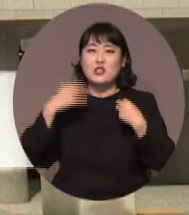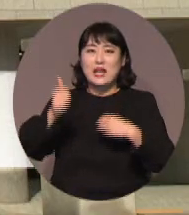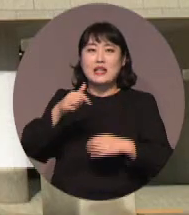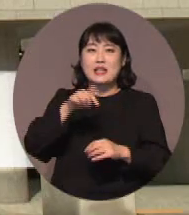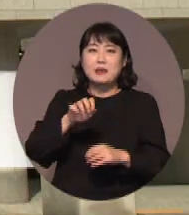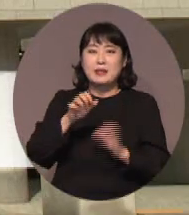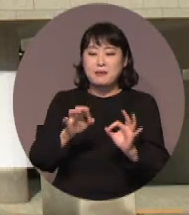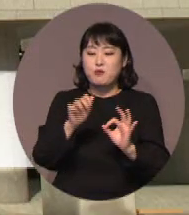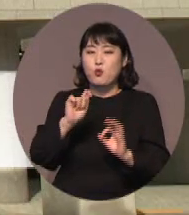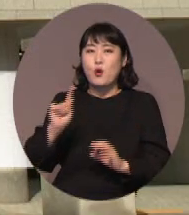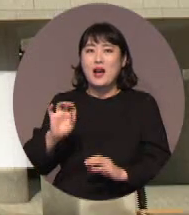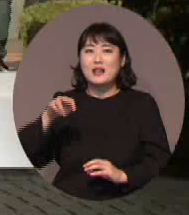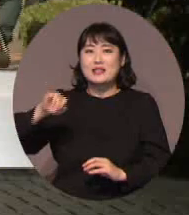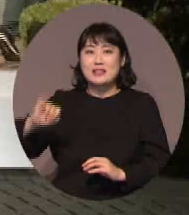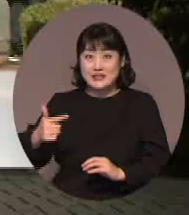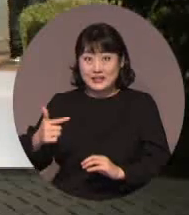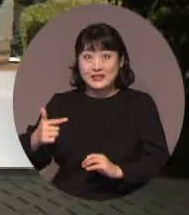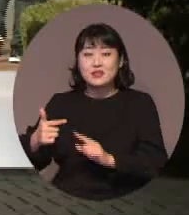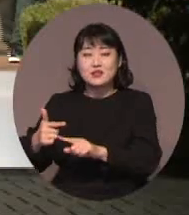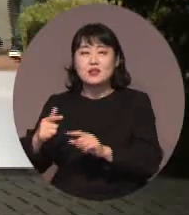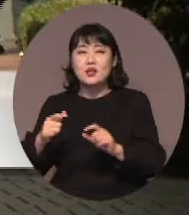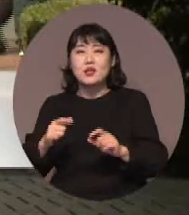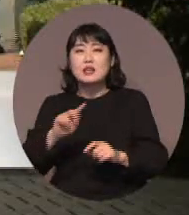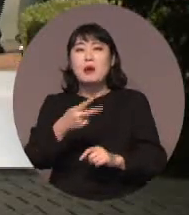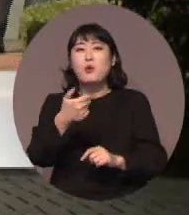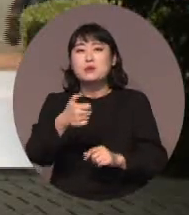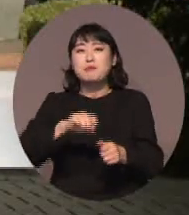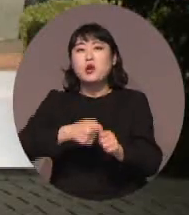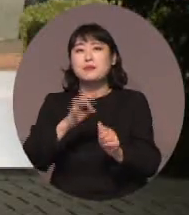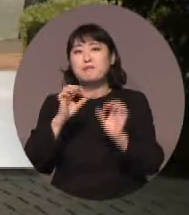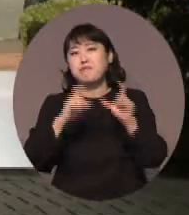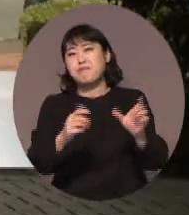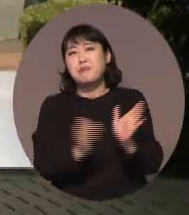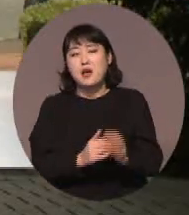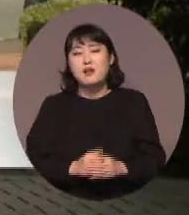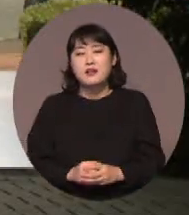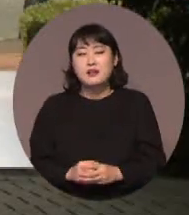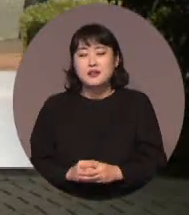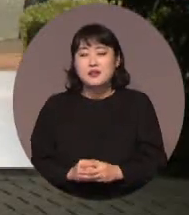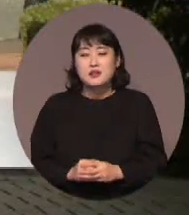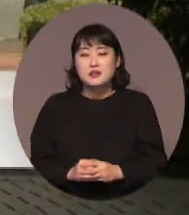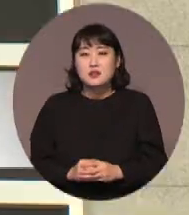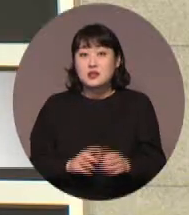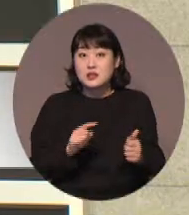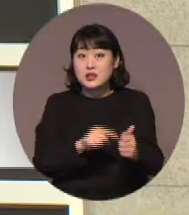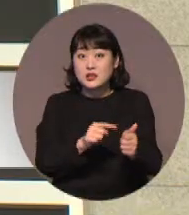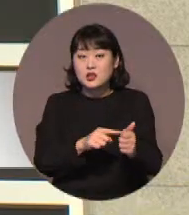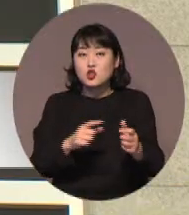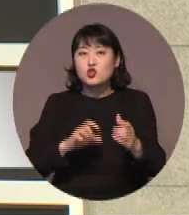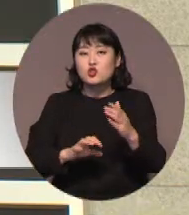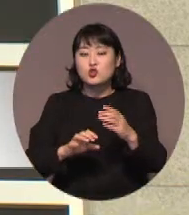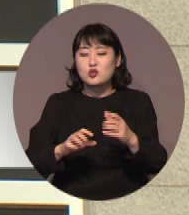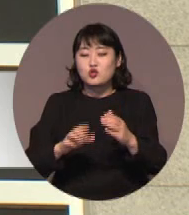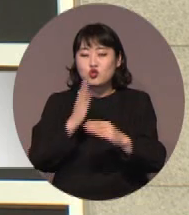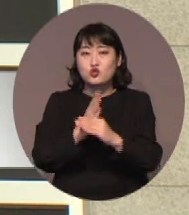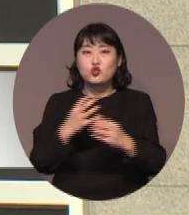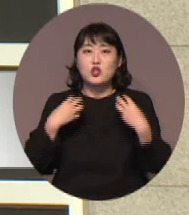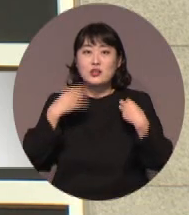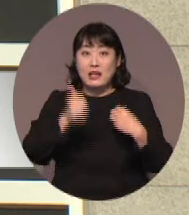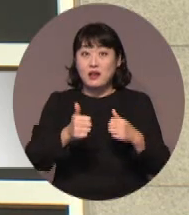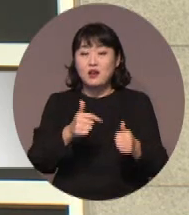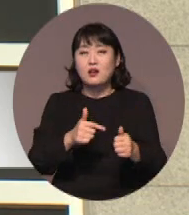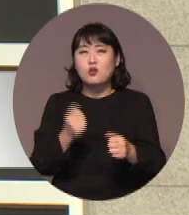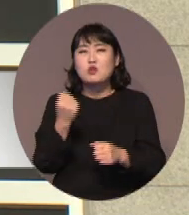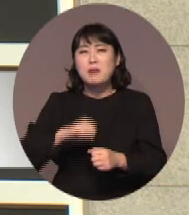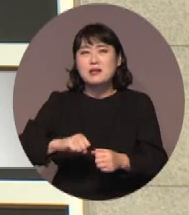벌금 250만원을 구형했습니다 대전지법 형사 11부 심리로 열린 김구청장의 공직선거법 위반